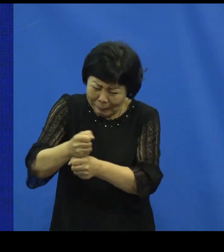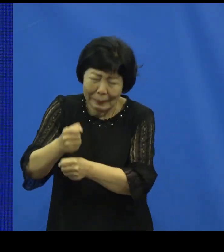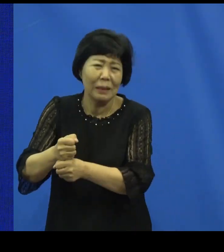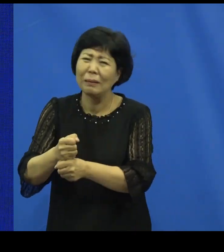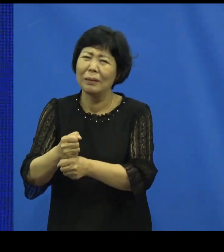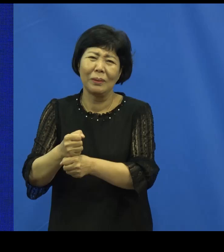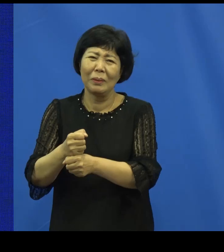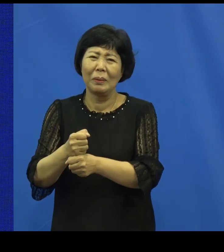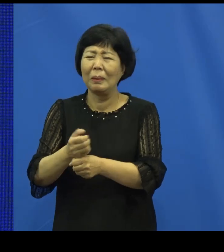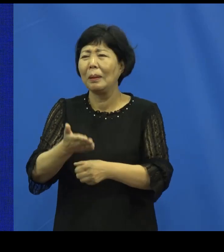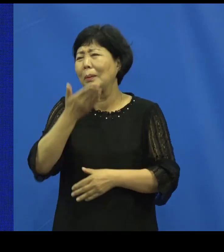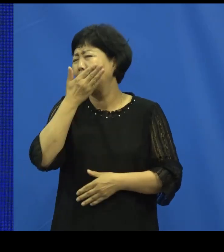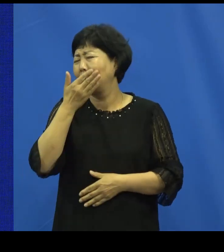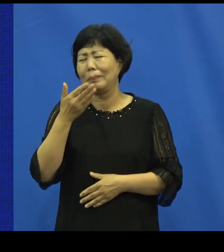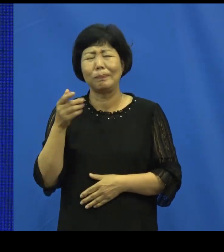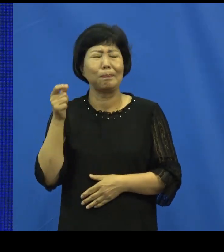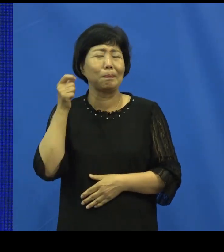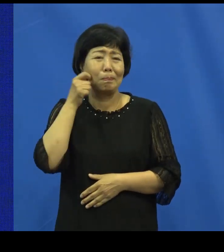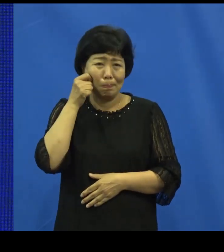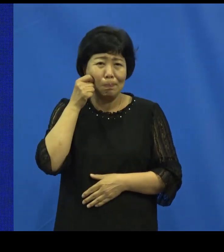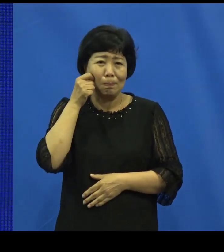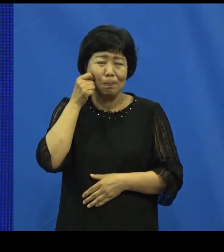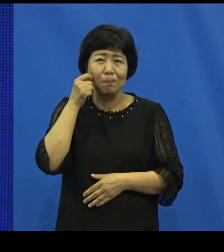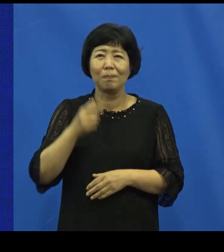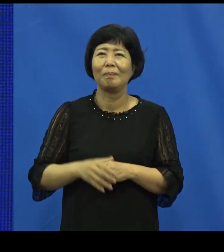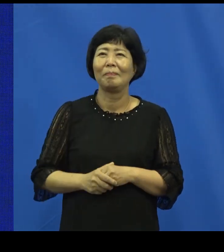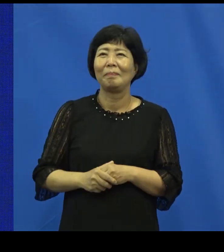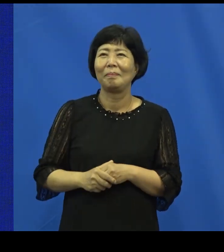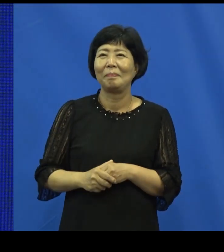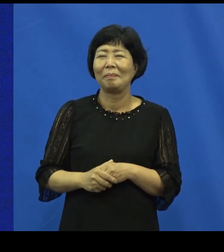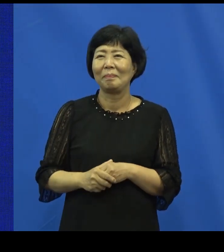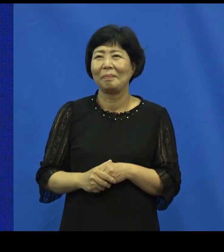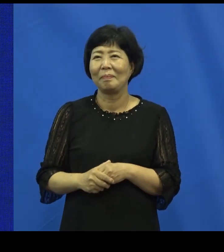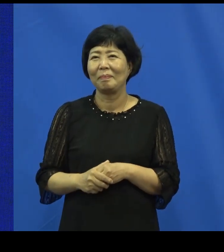양념을 소스를 해봐야 그건 못 먹어요.